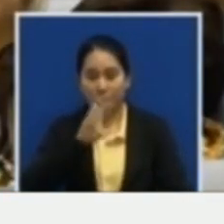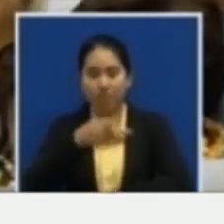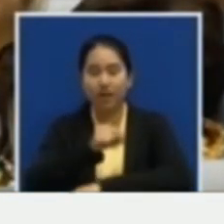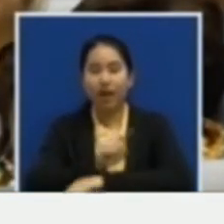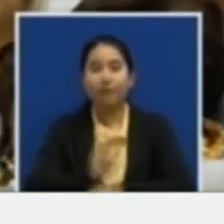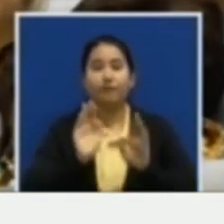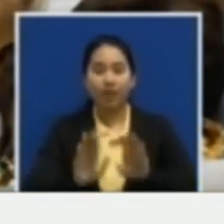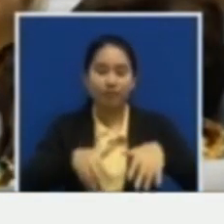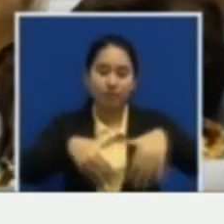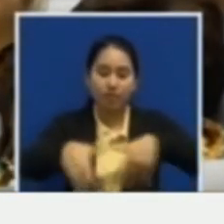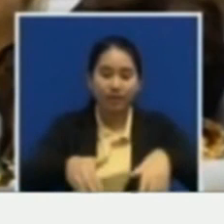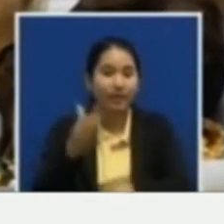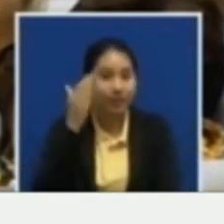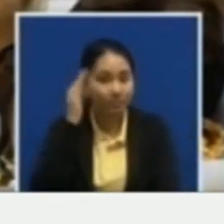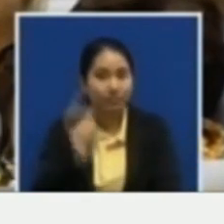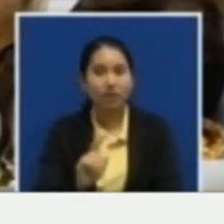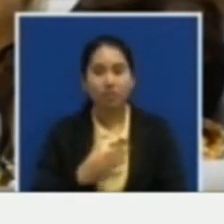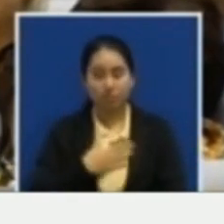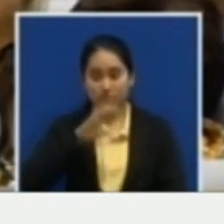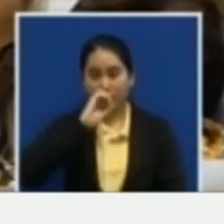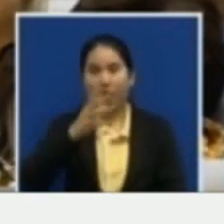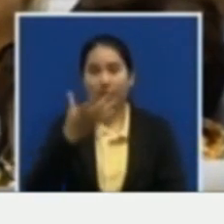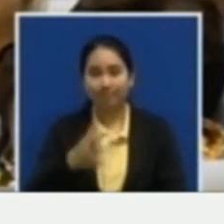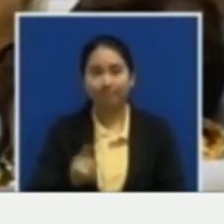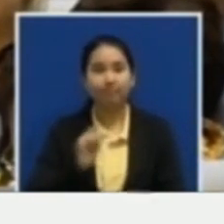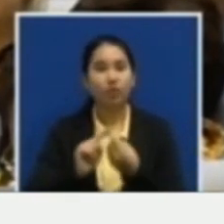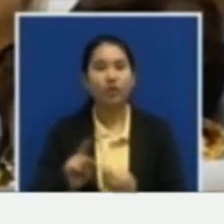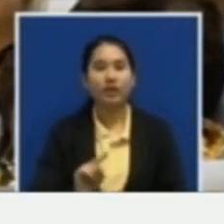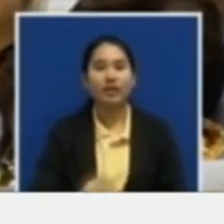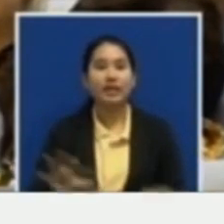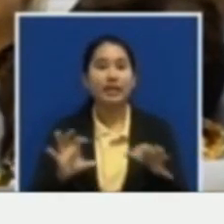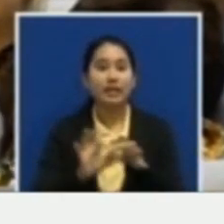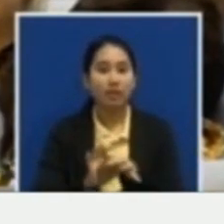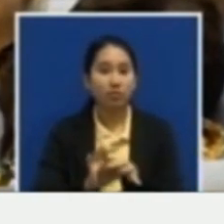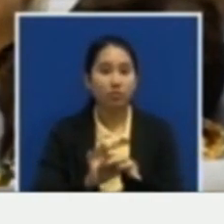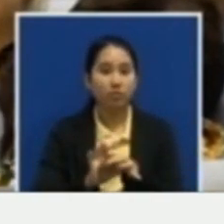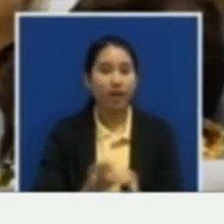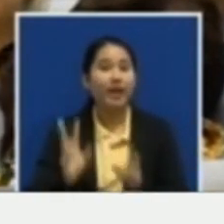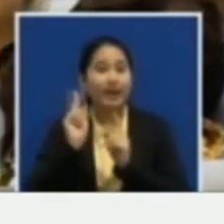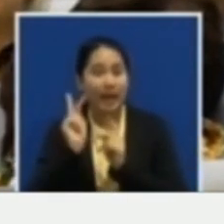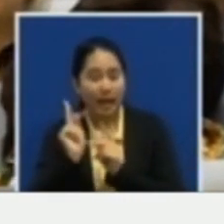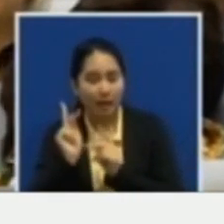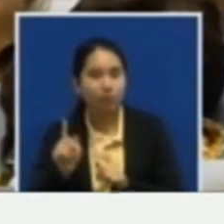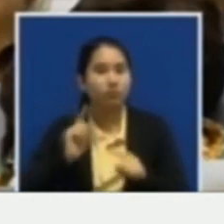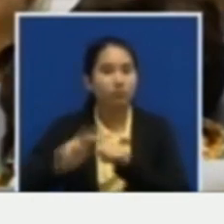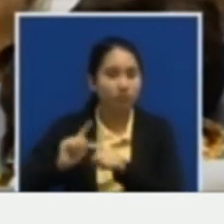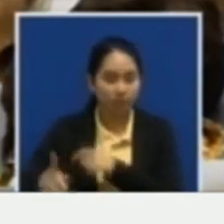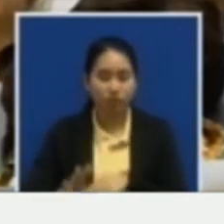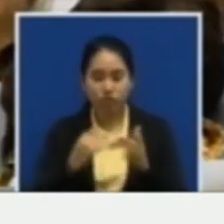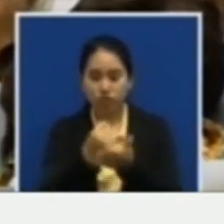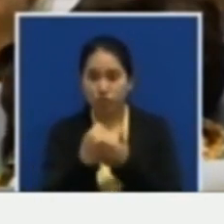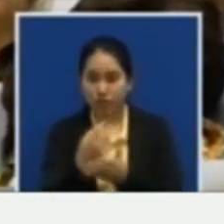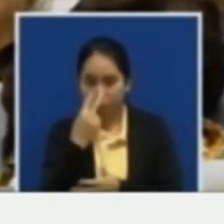กิจการในเดือนหน้านะครับได้จุดประเด็นเรื่องนี้โดยพยายามจับผิดสว.ดังนั้นขอให้ประชาชนรู้เท่าทันสื่อที่คอยจับผิดเพียงฝ่